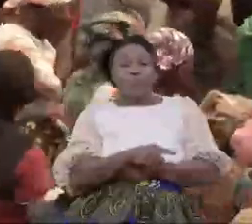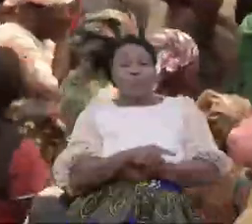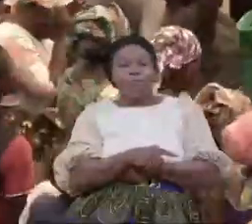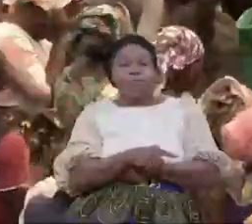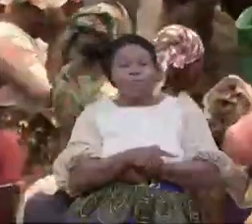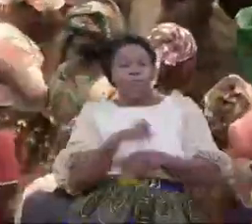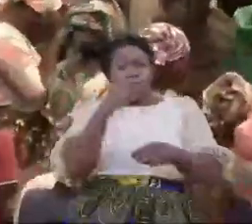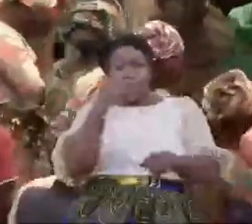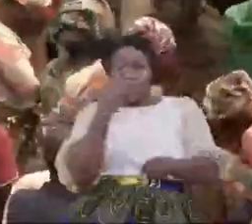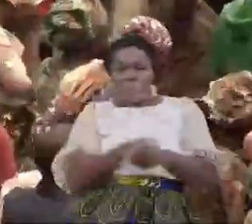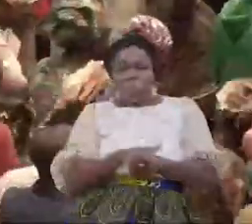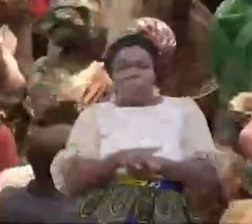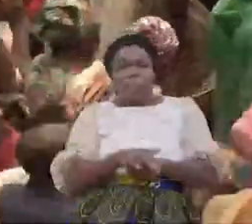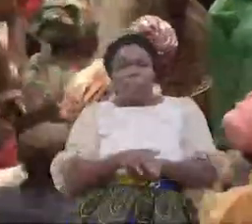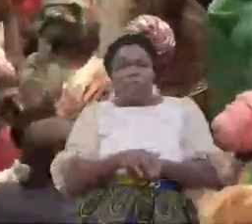La promesse